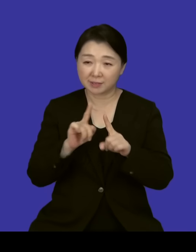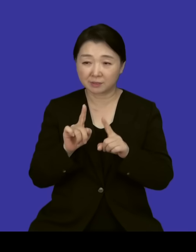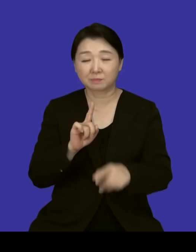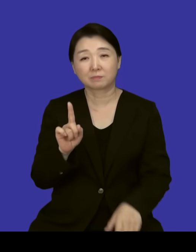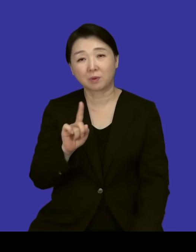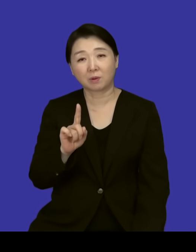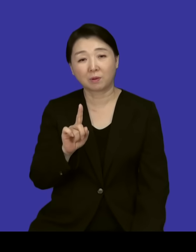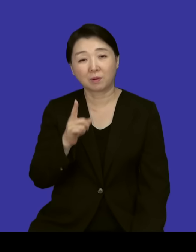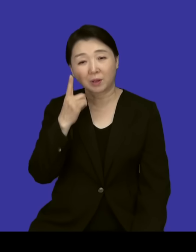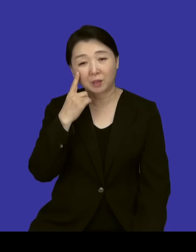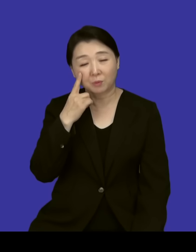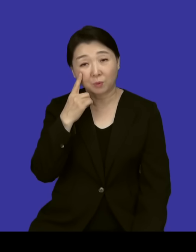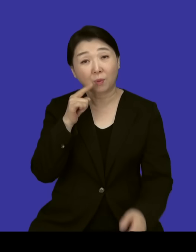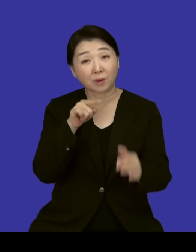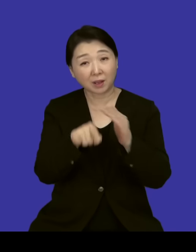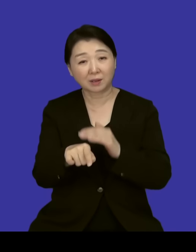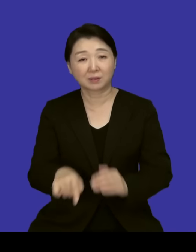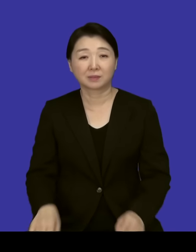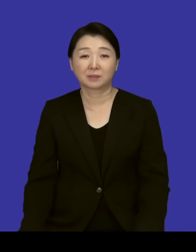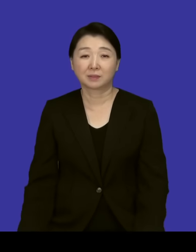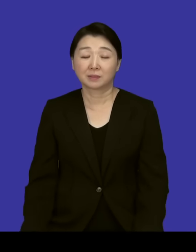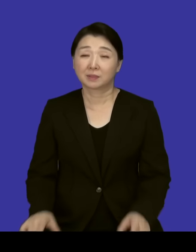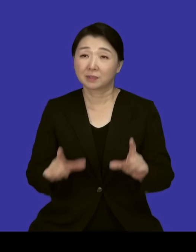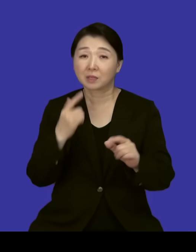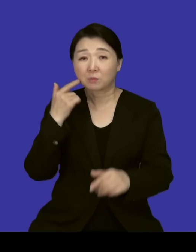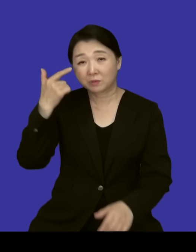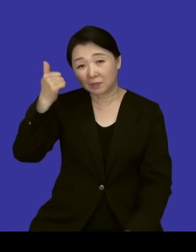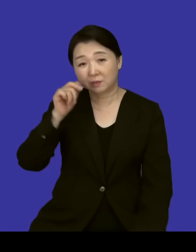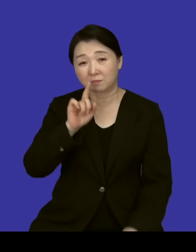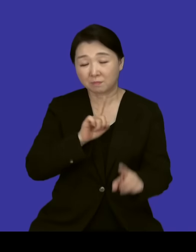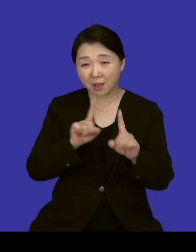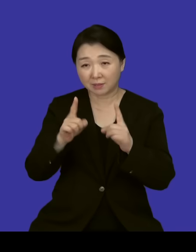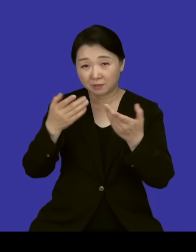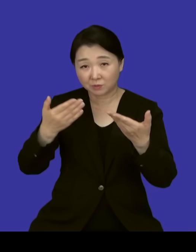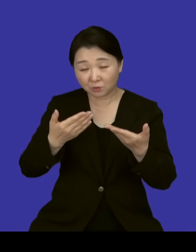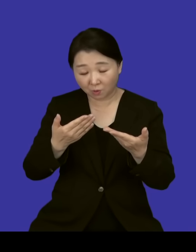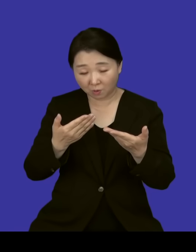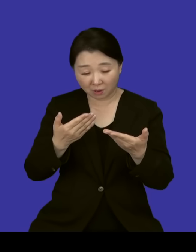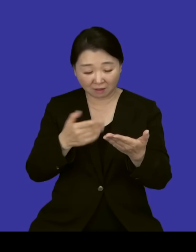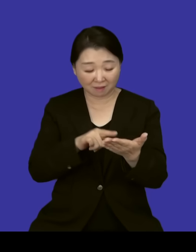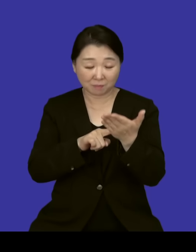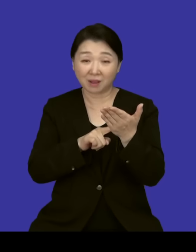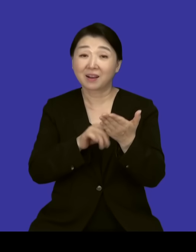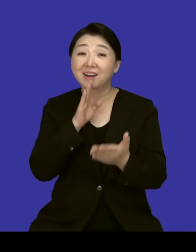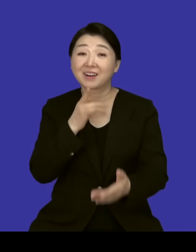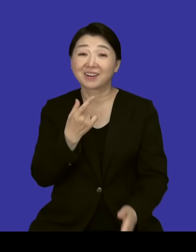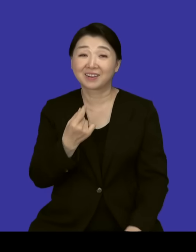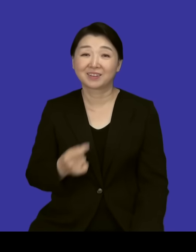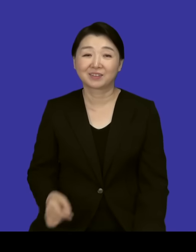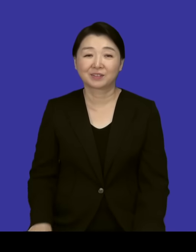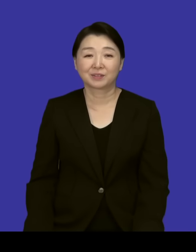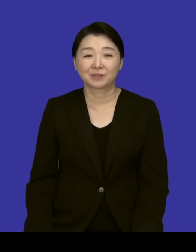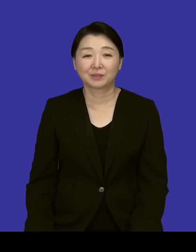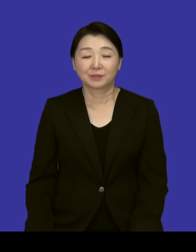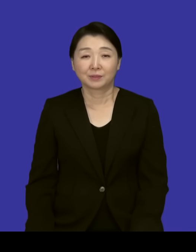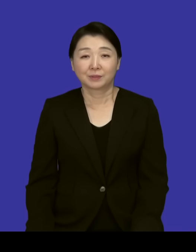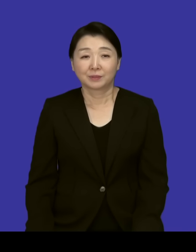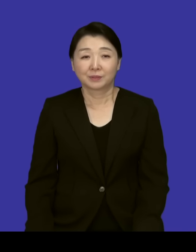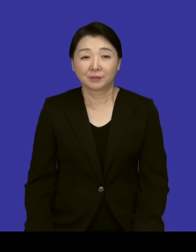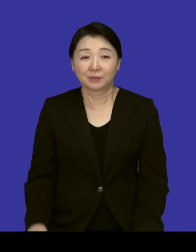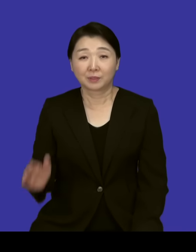말씀인가 하고 딱 갔는데 그날 목사님 이제 어떤 말씀을 하실지 딱 나오잖아요. 예. 근데